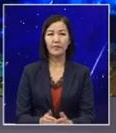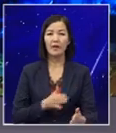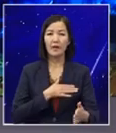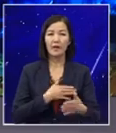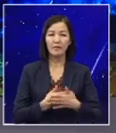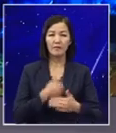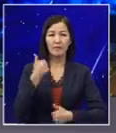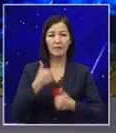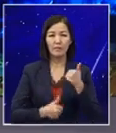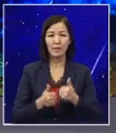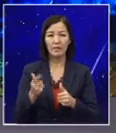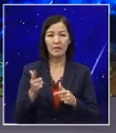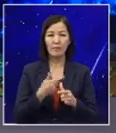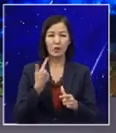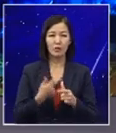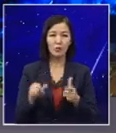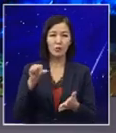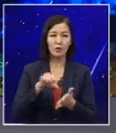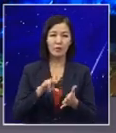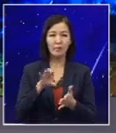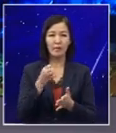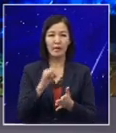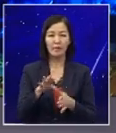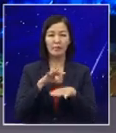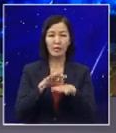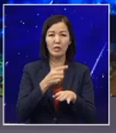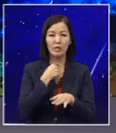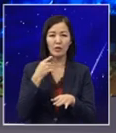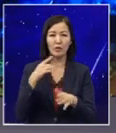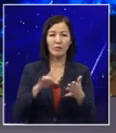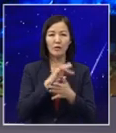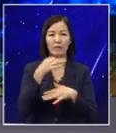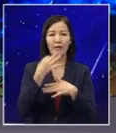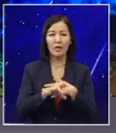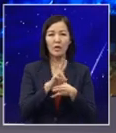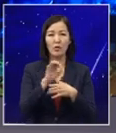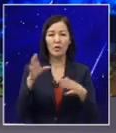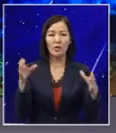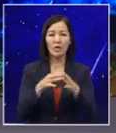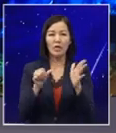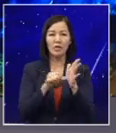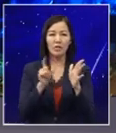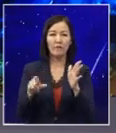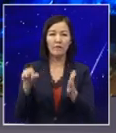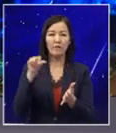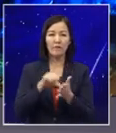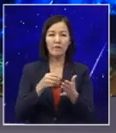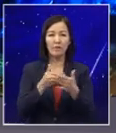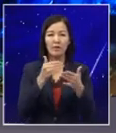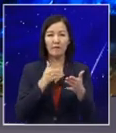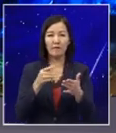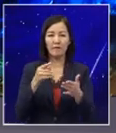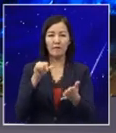Жаркие дебаты между участниками праймерис прошли в Талдыкурганском городском филиале Нур-Отан. 6 кандидатов выступили с предвыборной